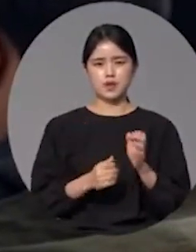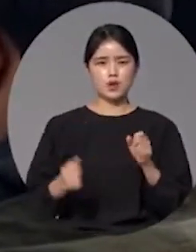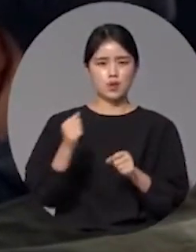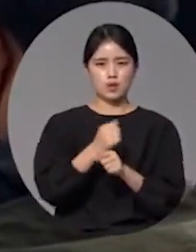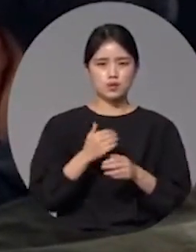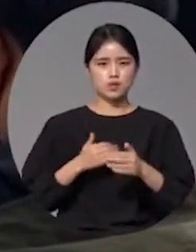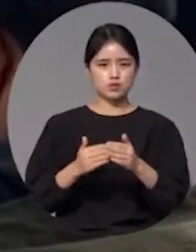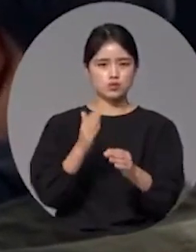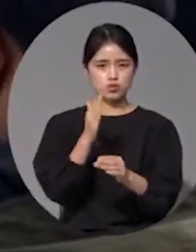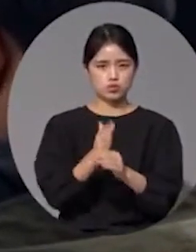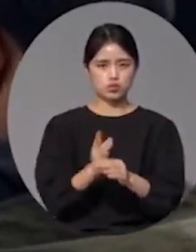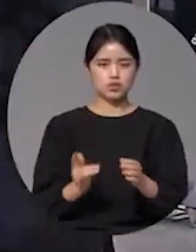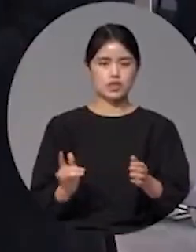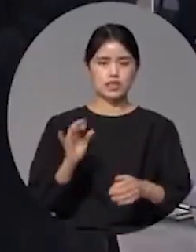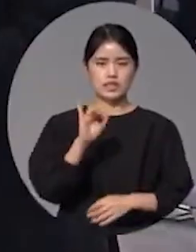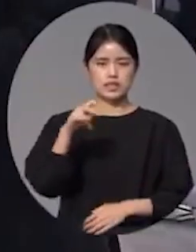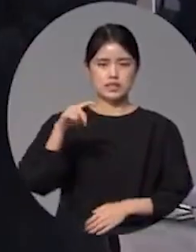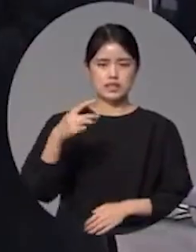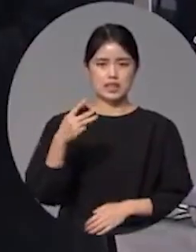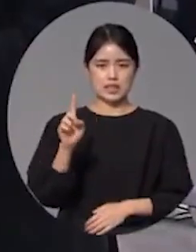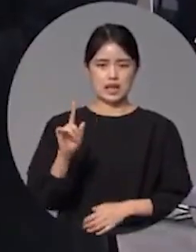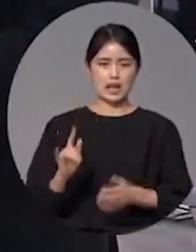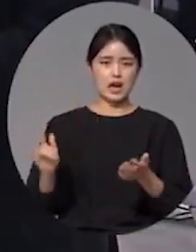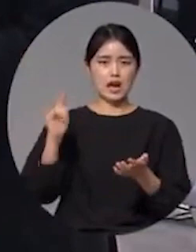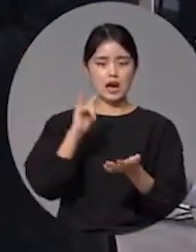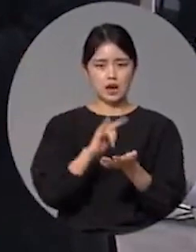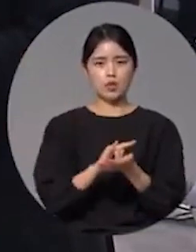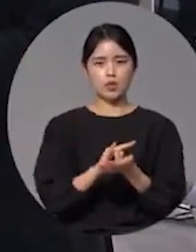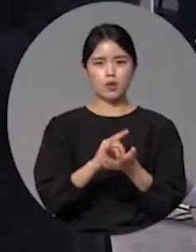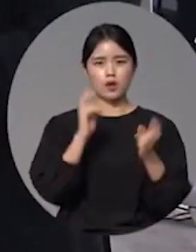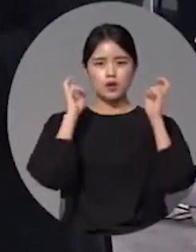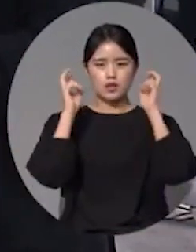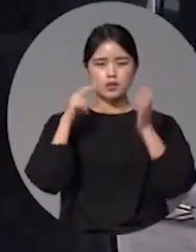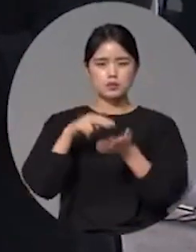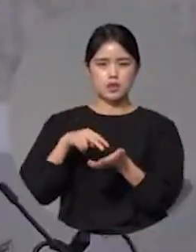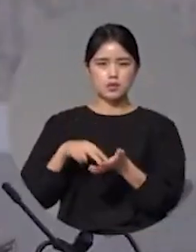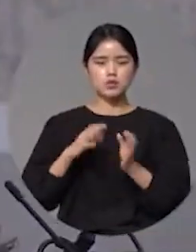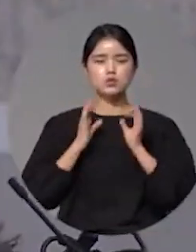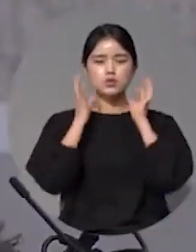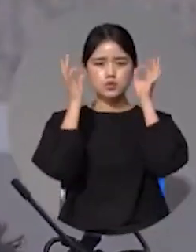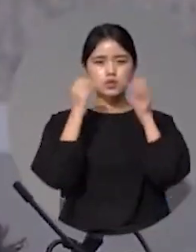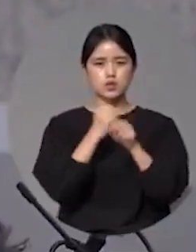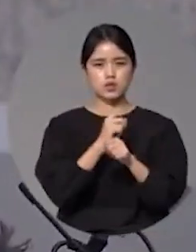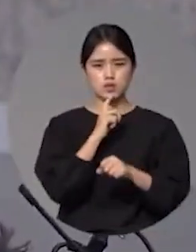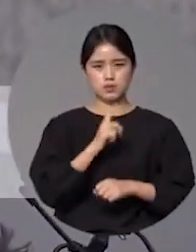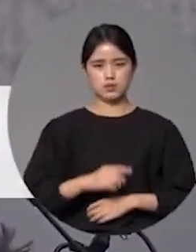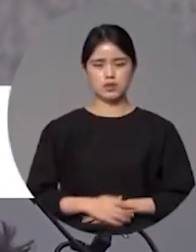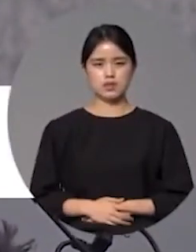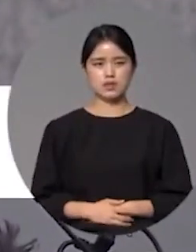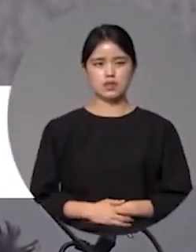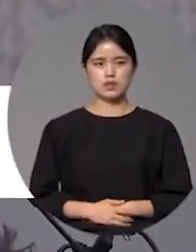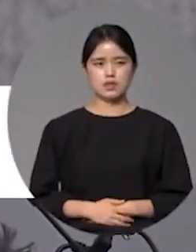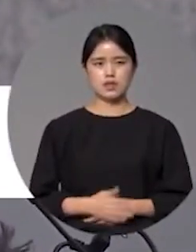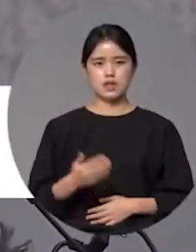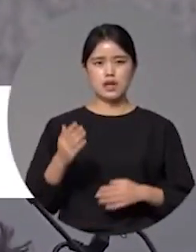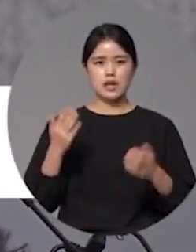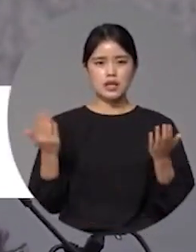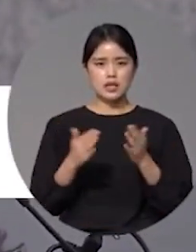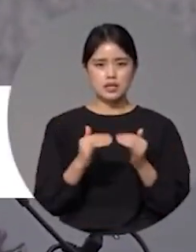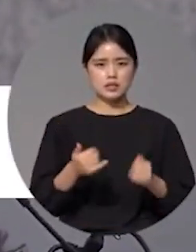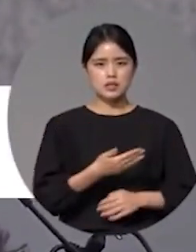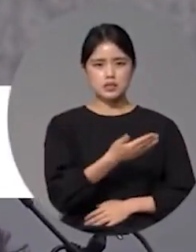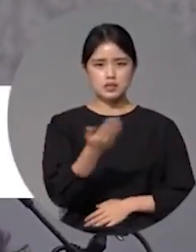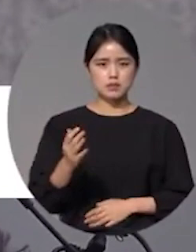들어간 이스타항공 의 창업주 로써 최선을 다하겠다 는 말도 덧붙였습니다 야 그러자 여러분들 그외 와 또